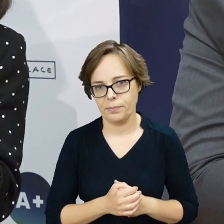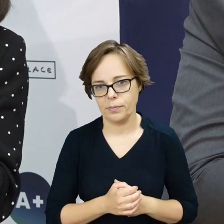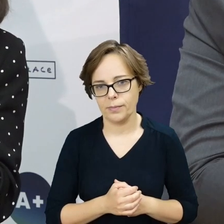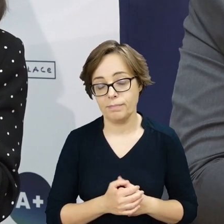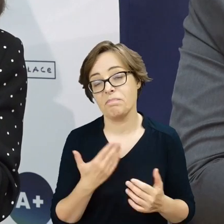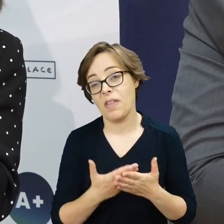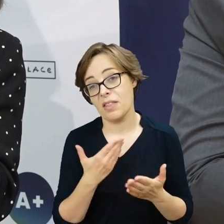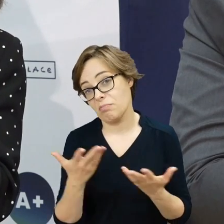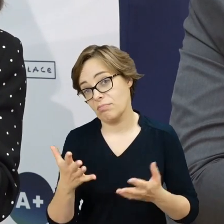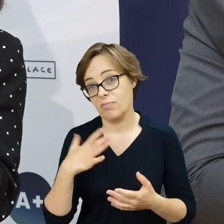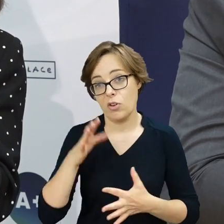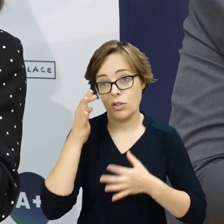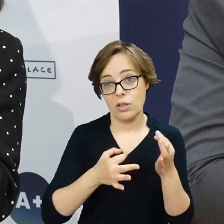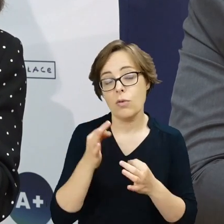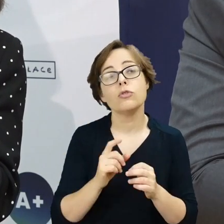czy da się zrobić coś,